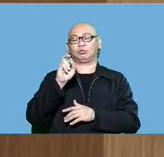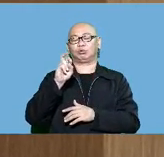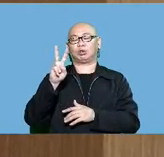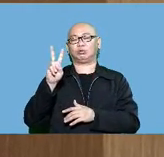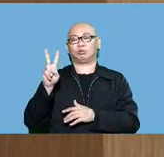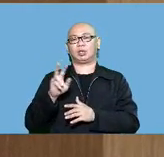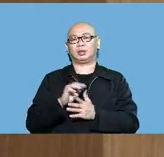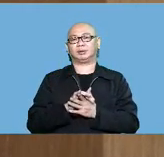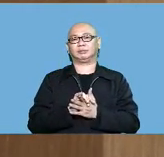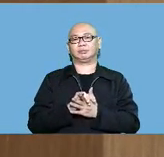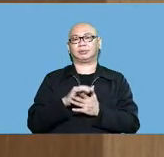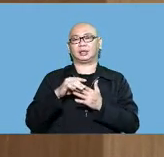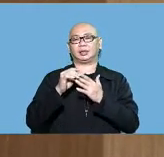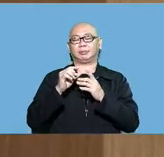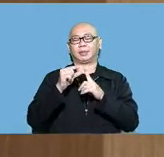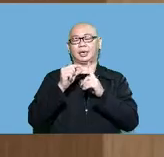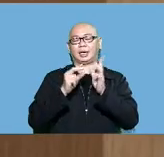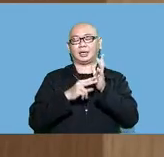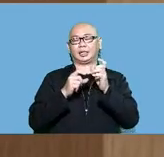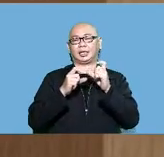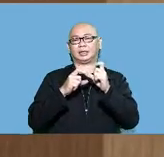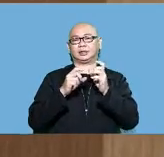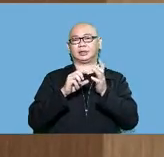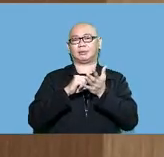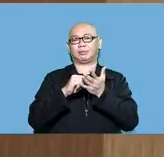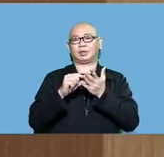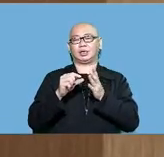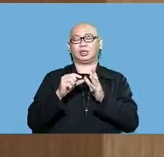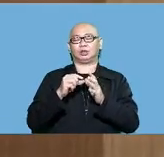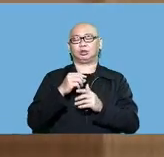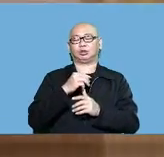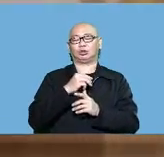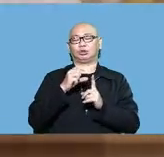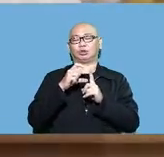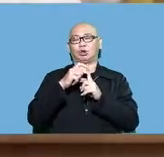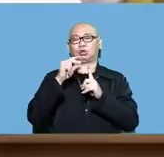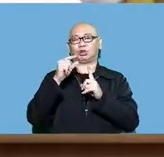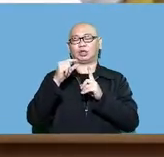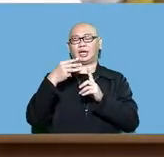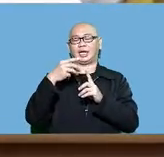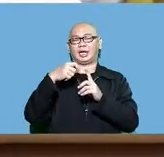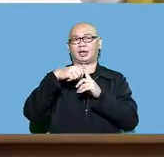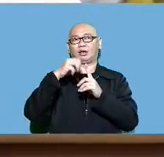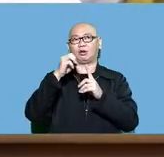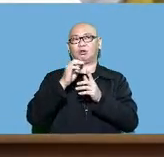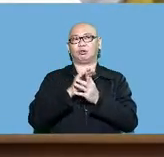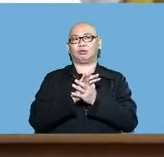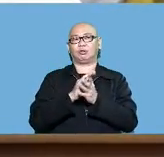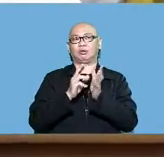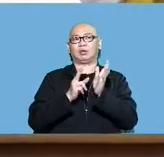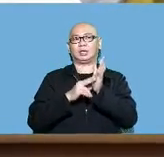negeri sipil nama Dr. Eko Handoyo MSI NIP